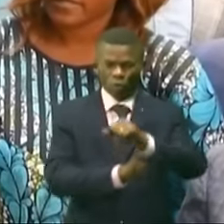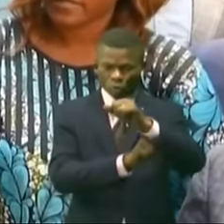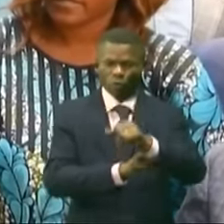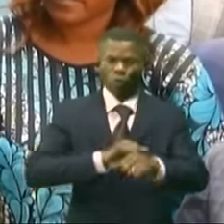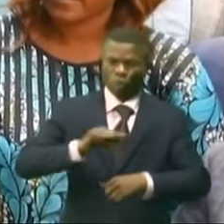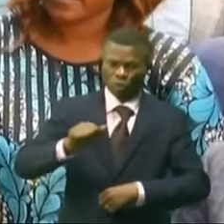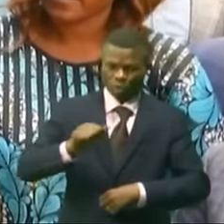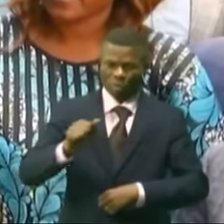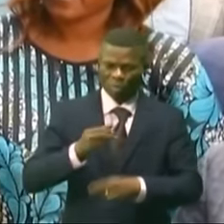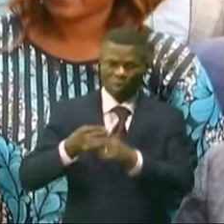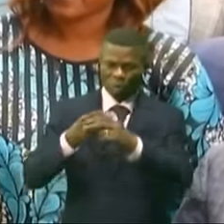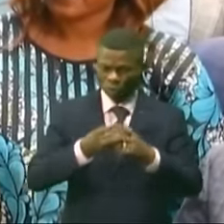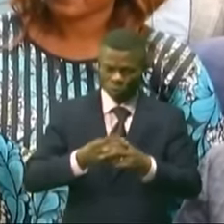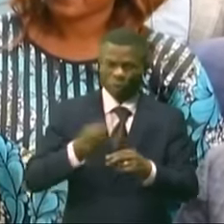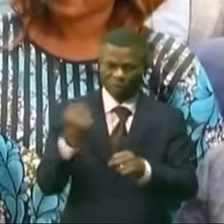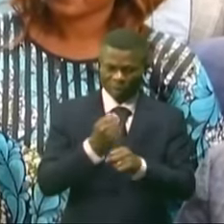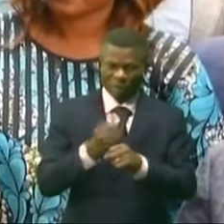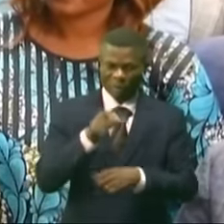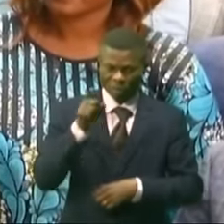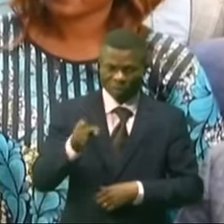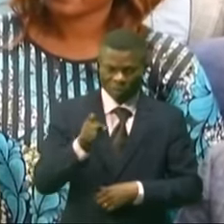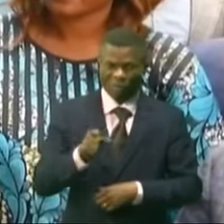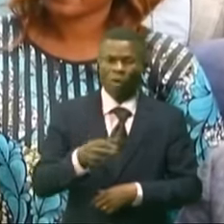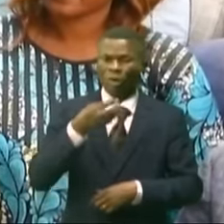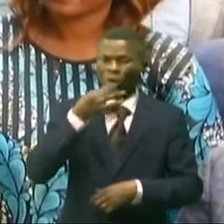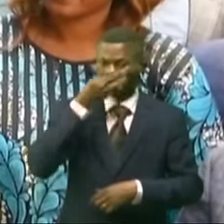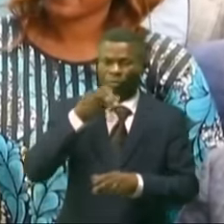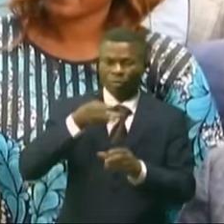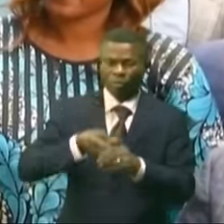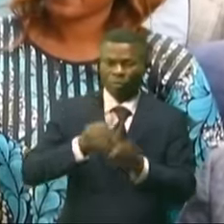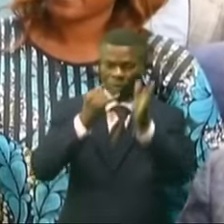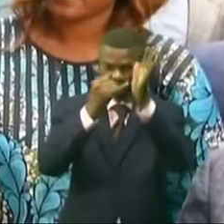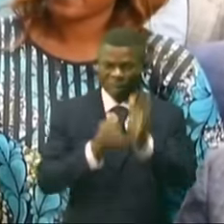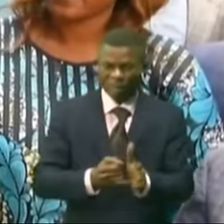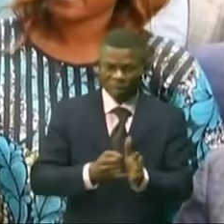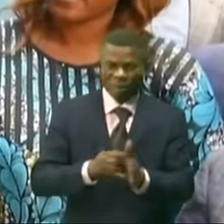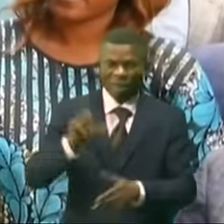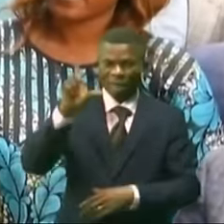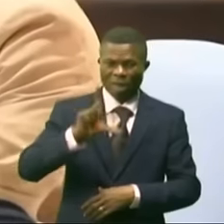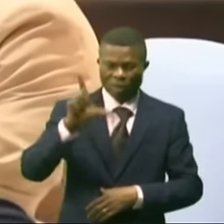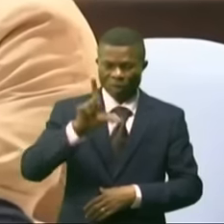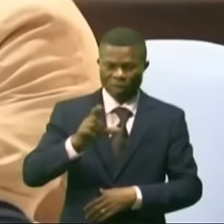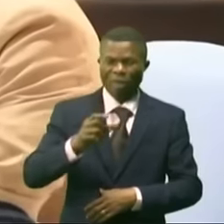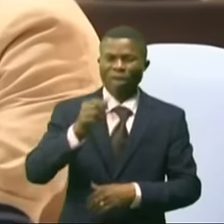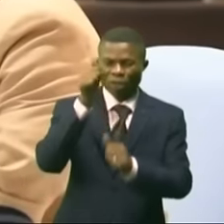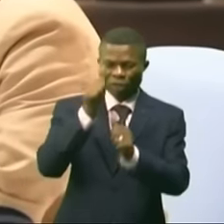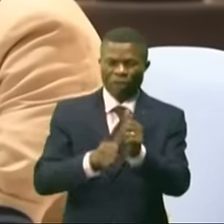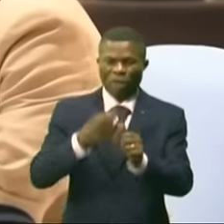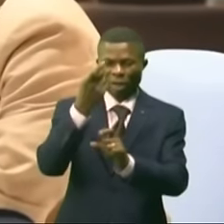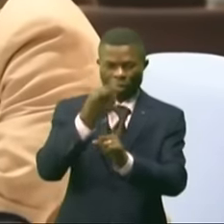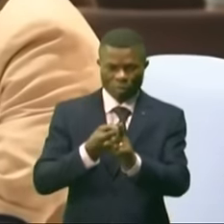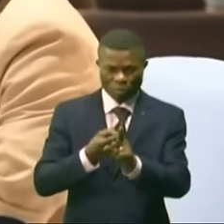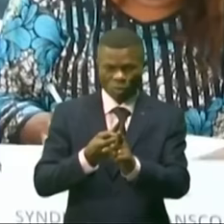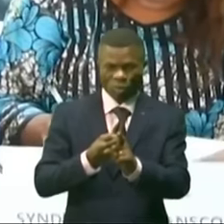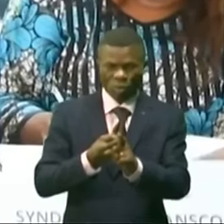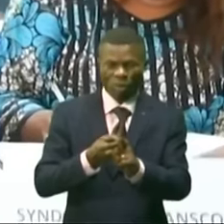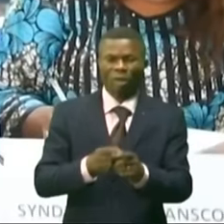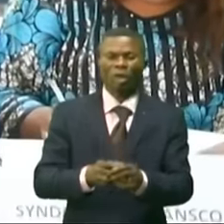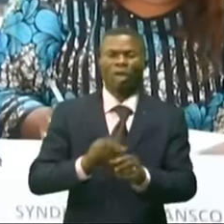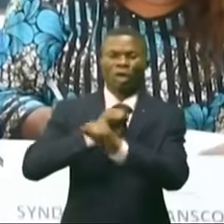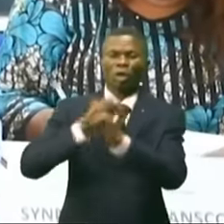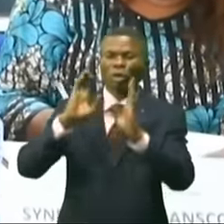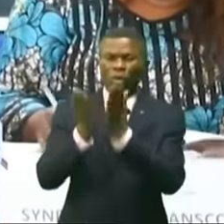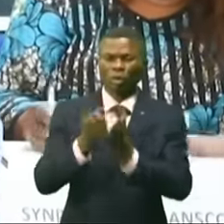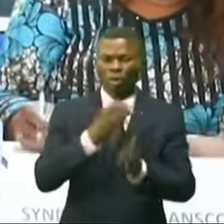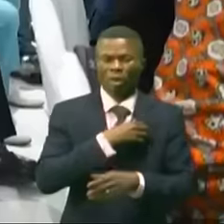manière régulière la fourniture en carburant en terme de 600 m C chaque mois 13 délégués syndicaux donc